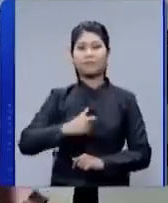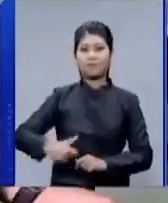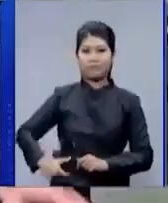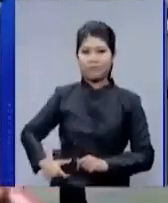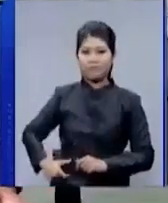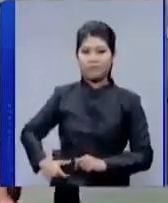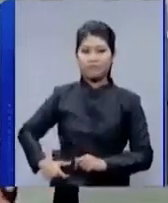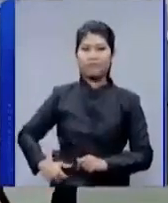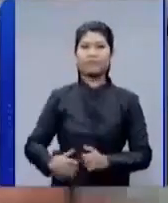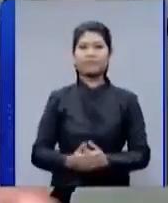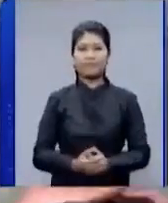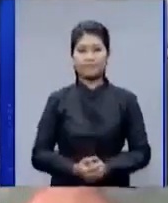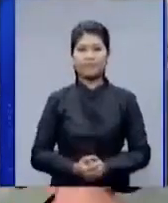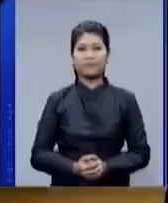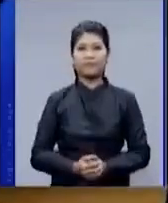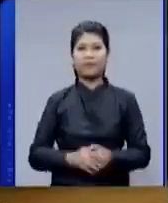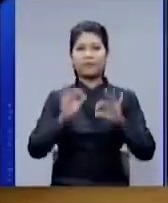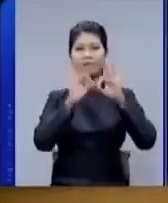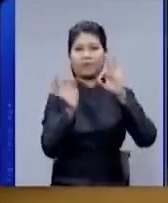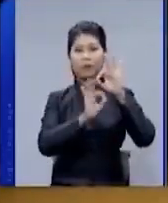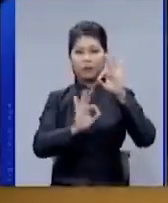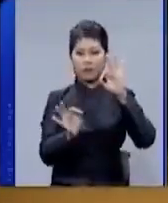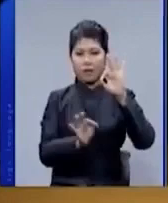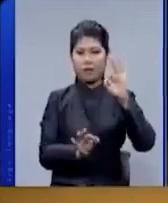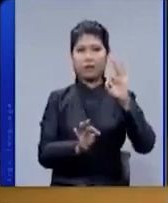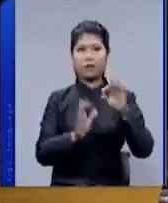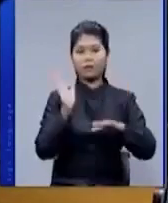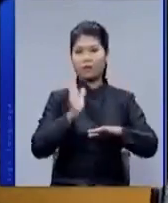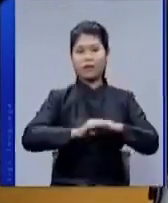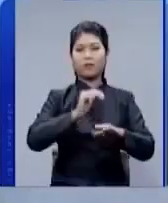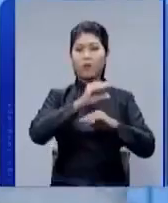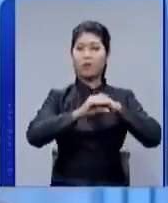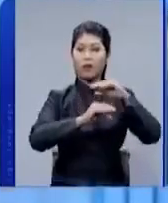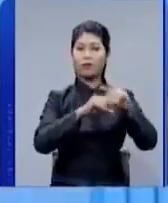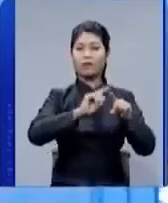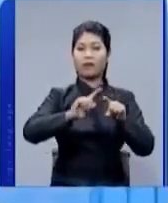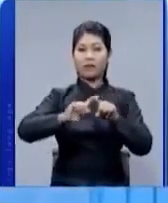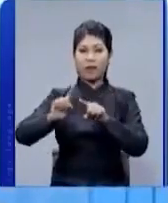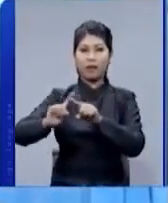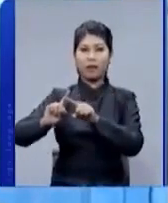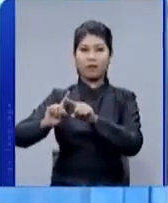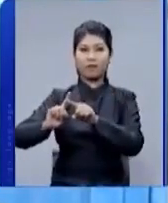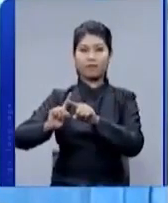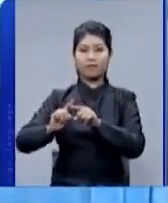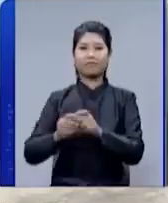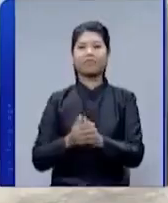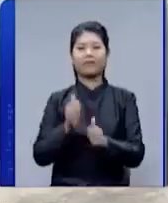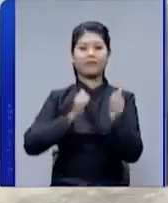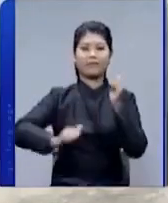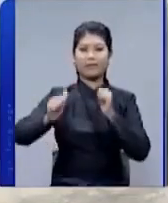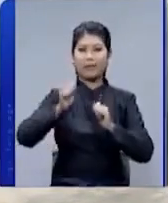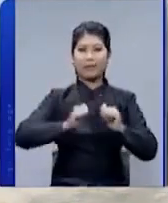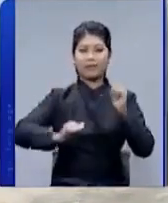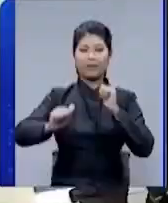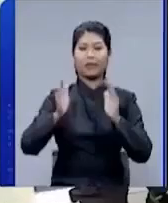หาภูมิพลอดุลยเดชโดยนำเรื่องราวพระอัจฉริยภาพด้านต่างๆโครงการพระราชดำริพระราชดำรัสมานำเสนอผ่านละครเรื่องต่างๆ